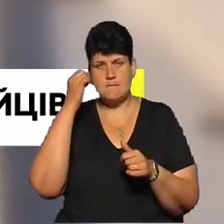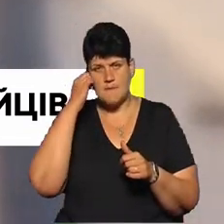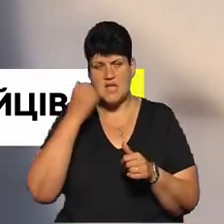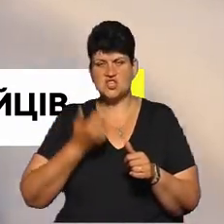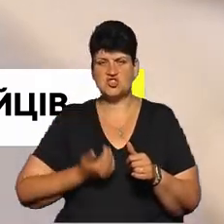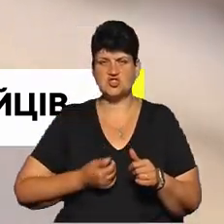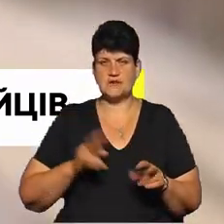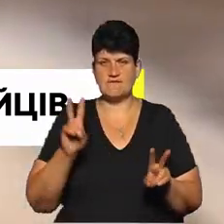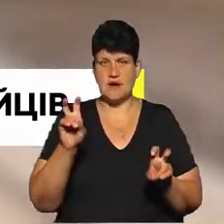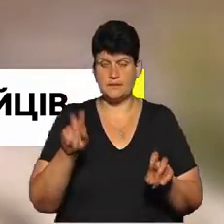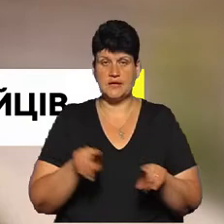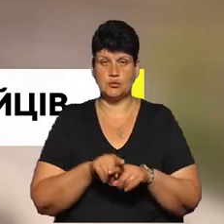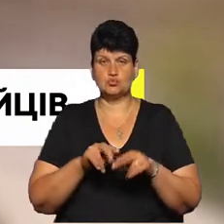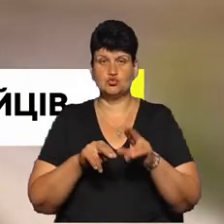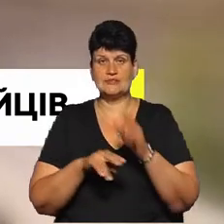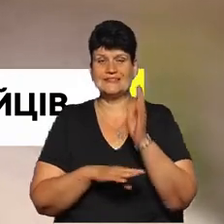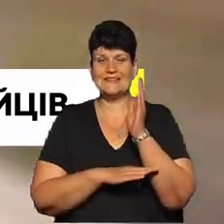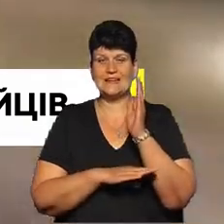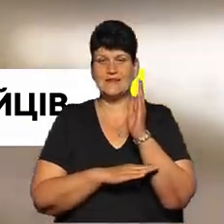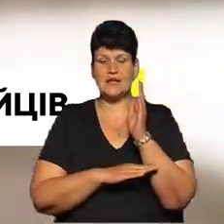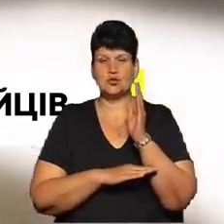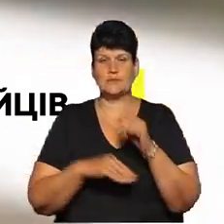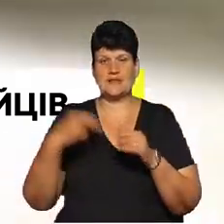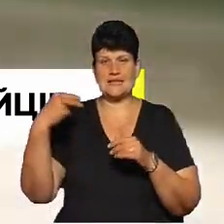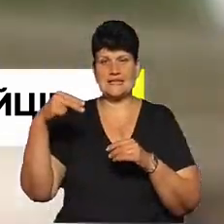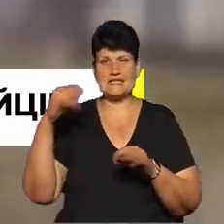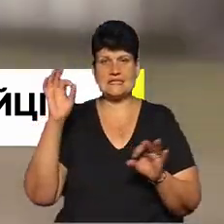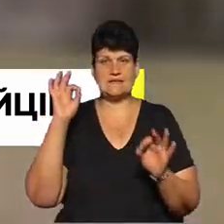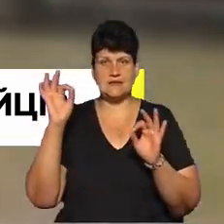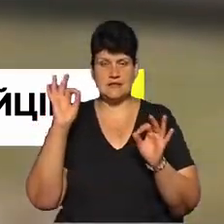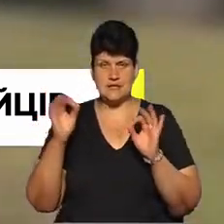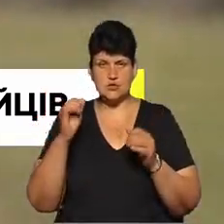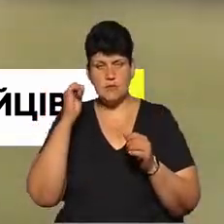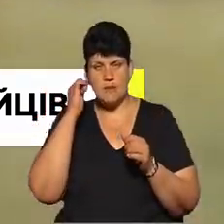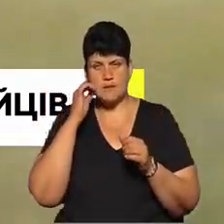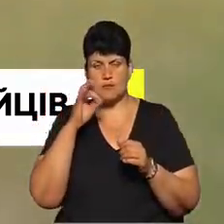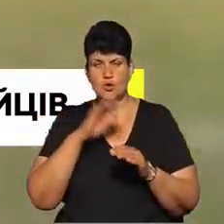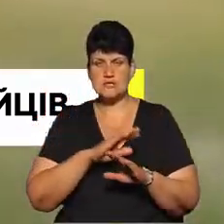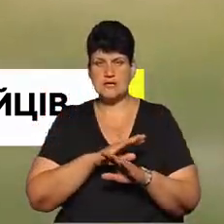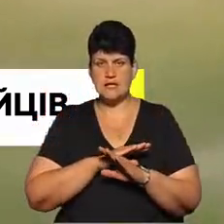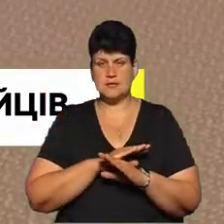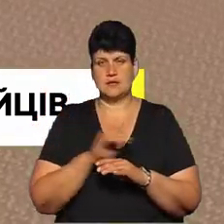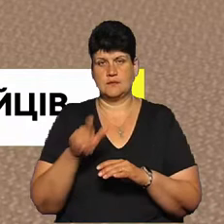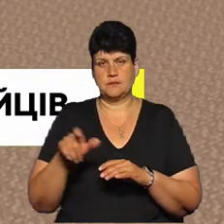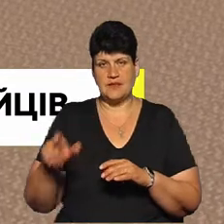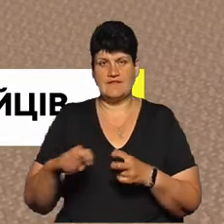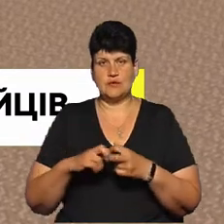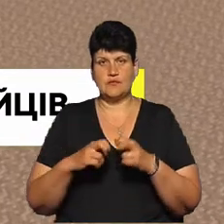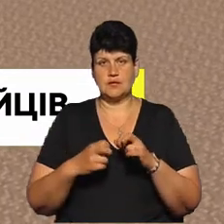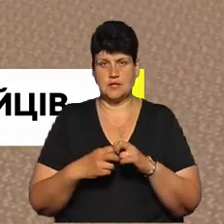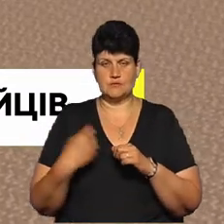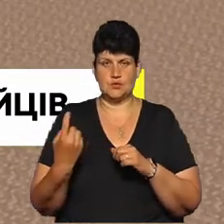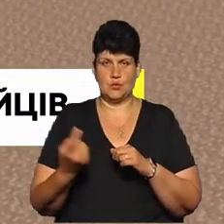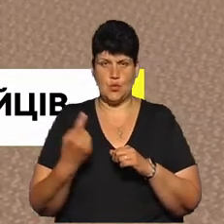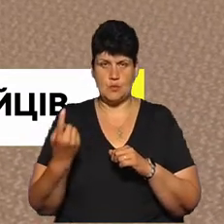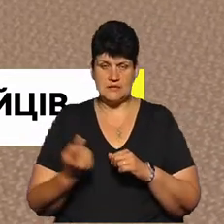будують дерев'яну дзвіницю в пам'ять про загиблих бійців з Івано-Франківщини. Дерево для неї пожертвували благодійники з Івано-Франківської області,